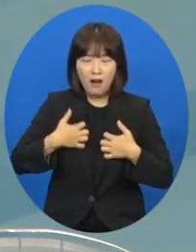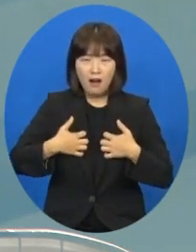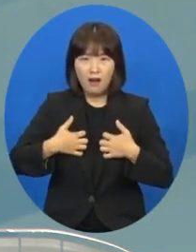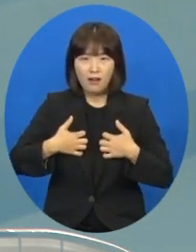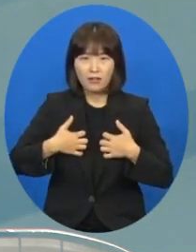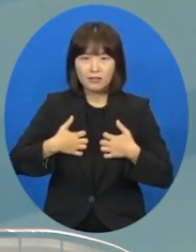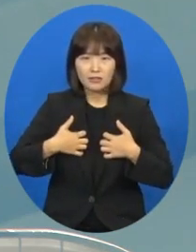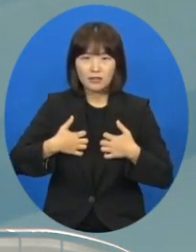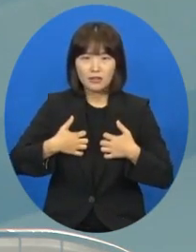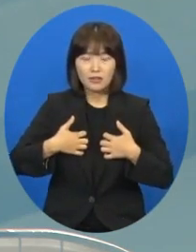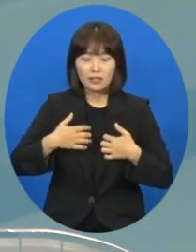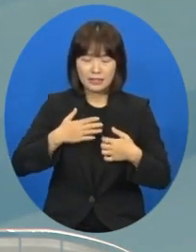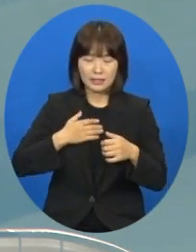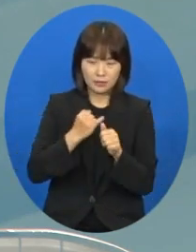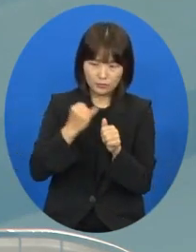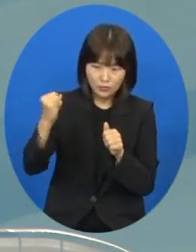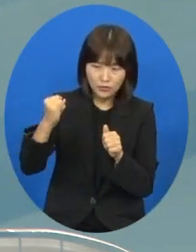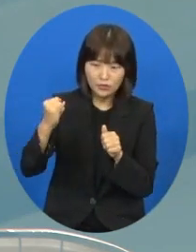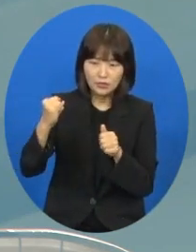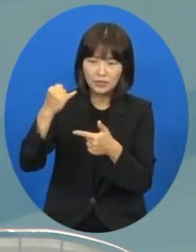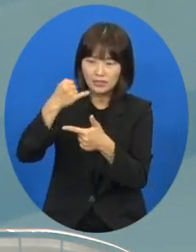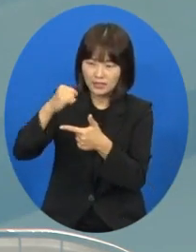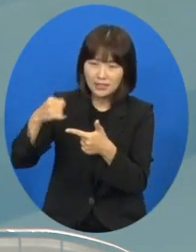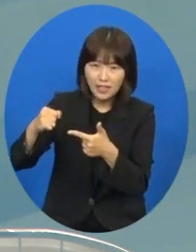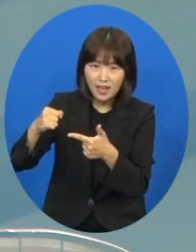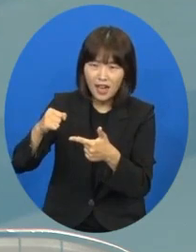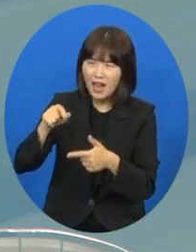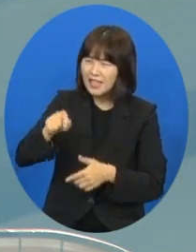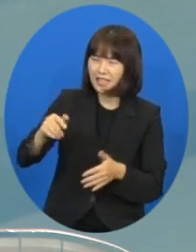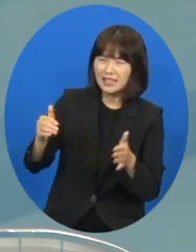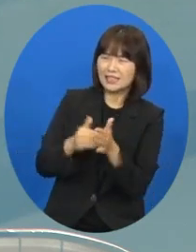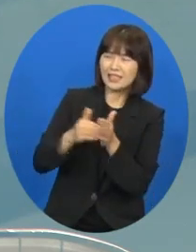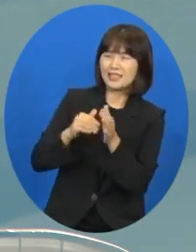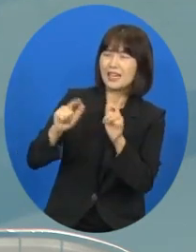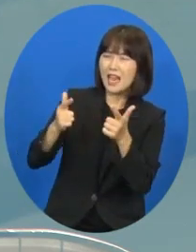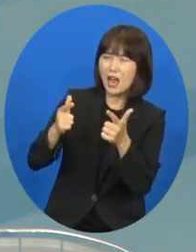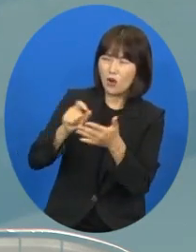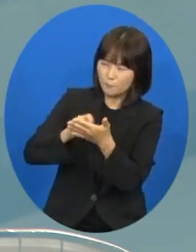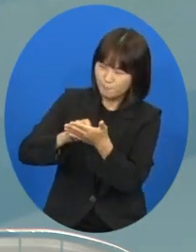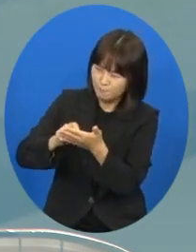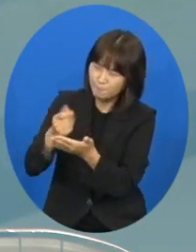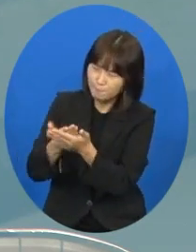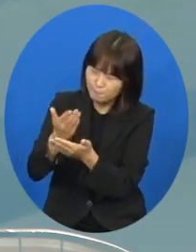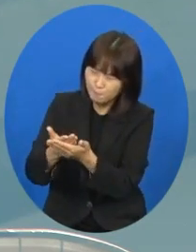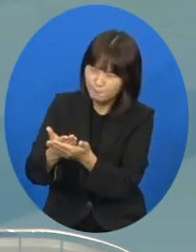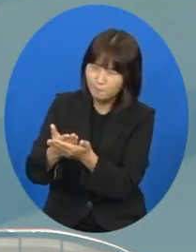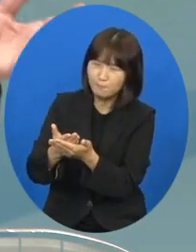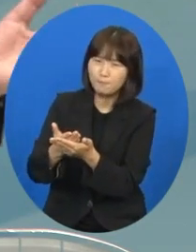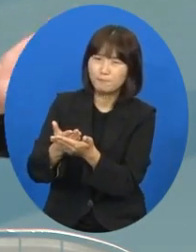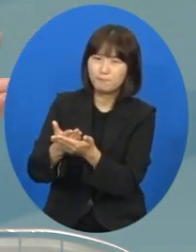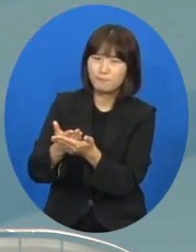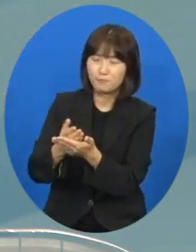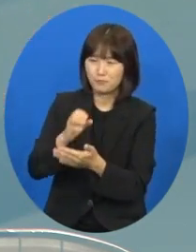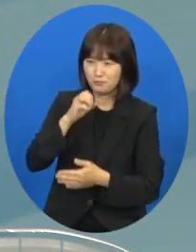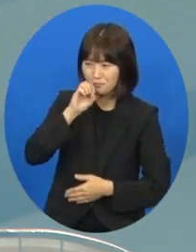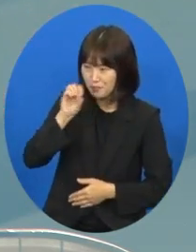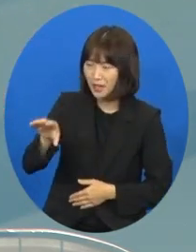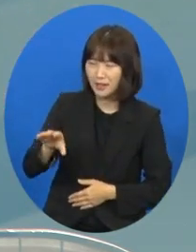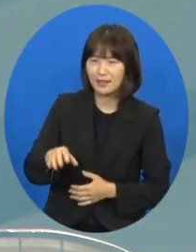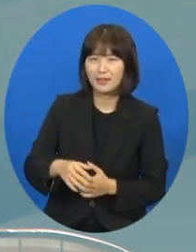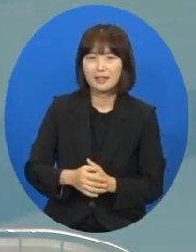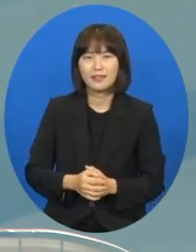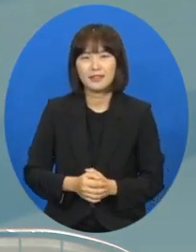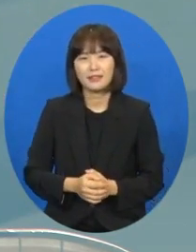싶어서 제 아내와 아이들에게 이게 끝이 아니라고 좀 써놔. 이게 끝이 아니야. 이게 끝이 아니라고